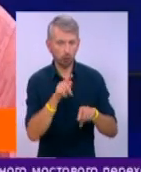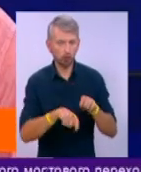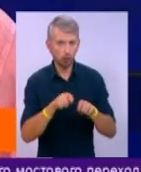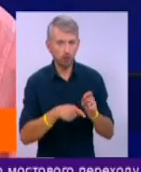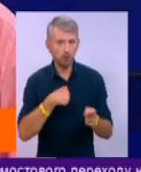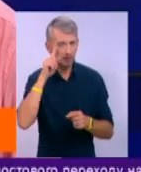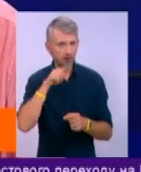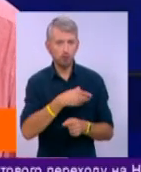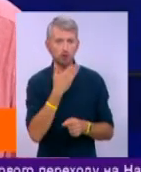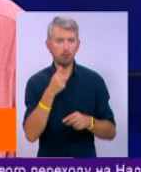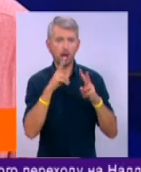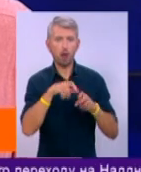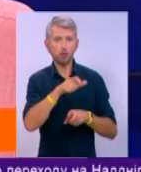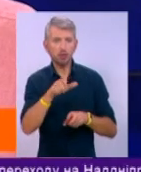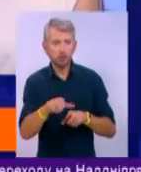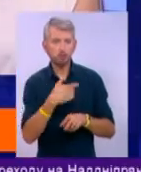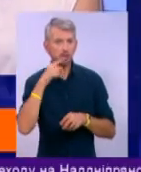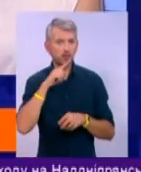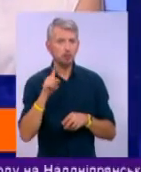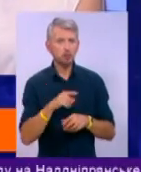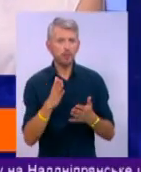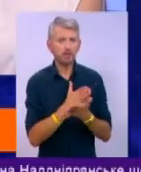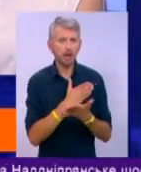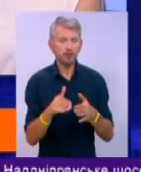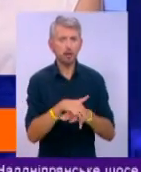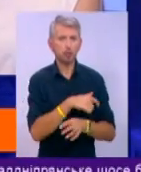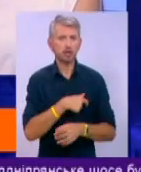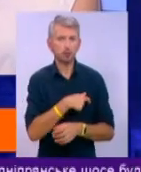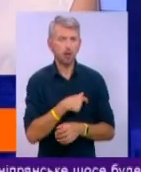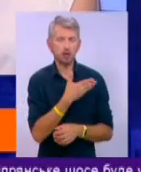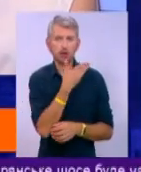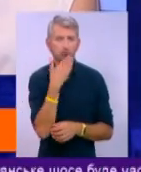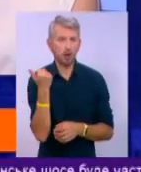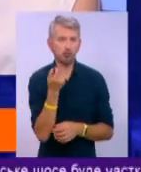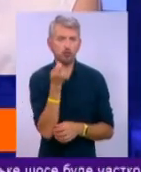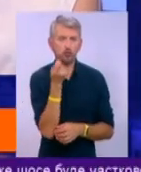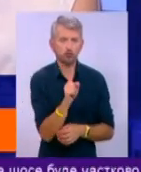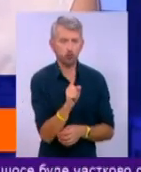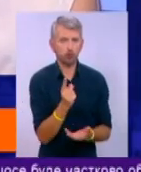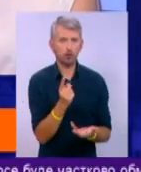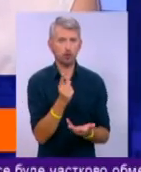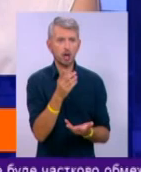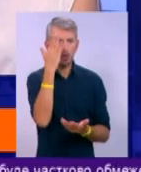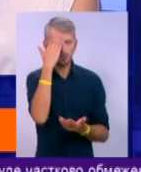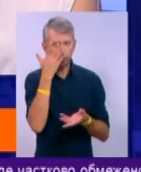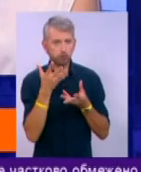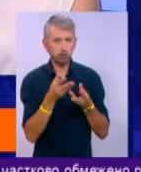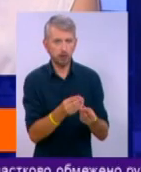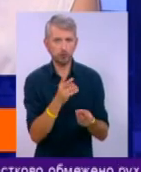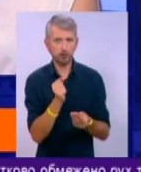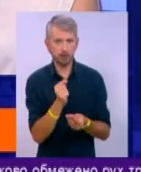Ми знаємо, що немає аудиторів. Ми знаємо, що взагалі народні депутати не мають жодного якби способу вплинути